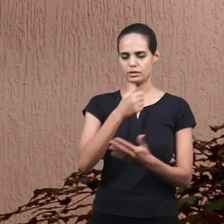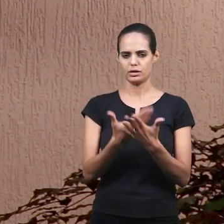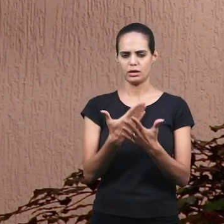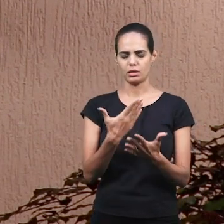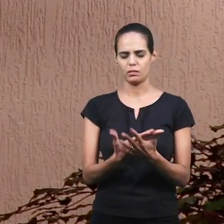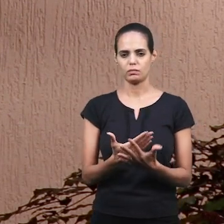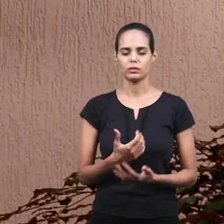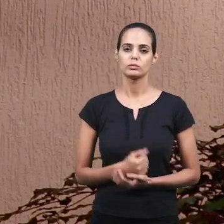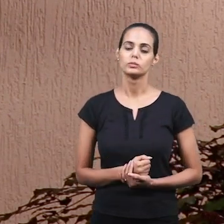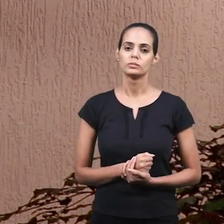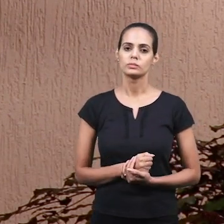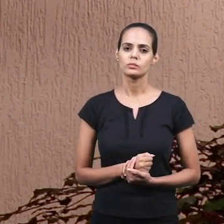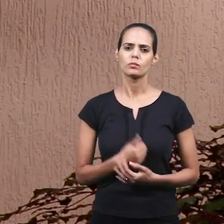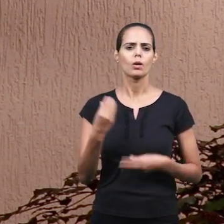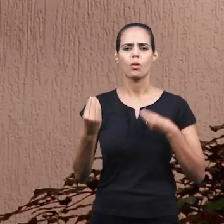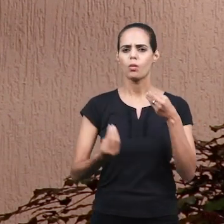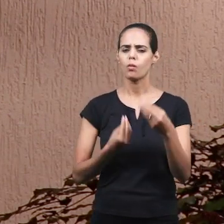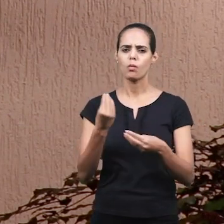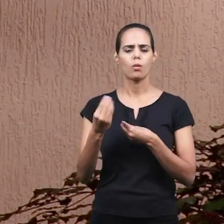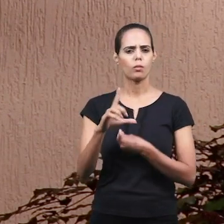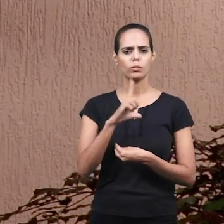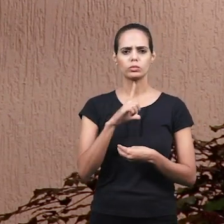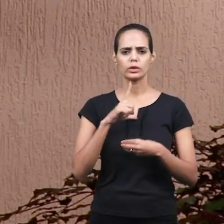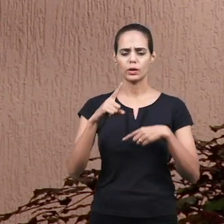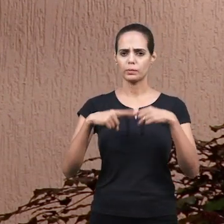ce matériel? Dans ce site,